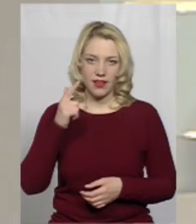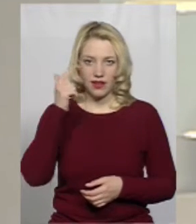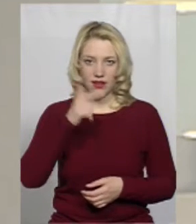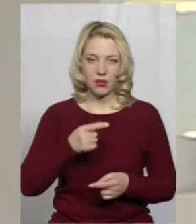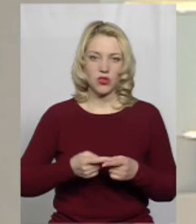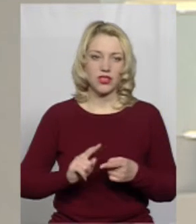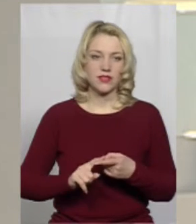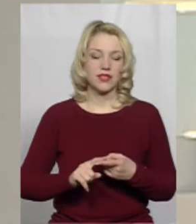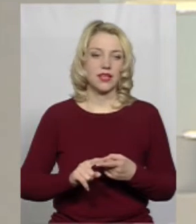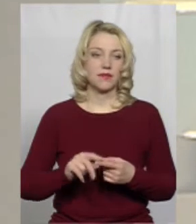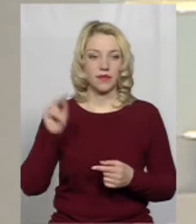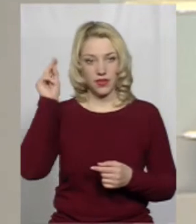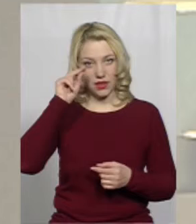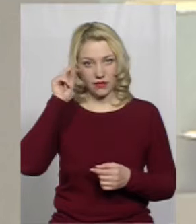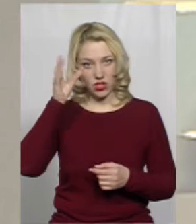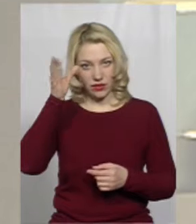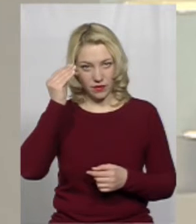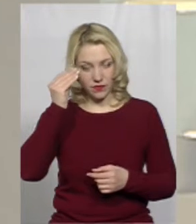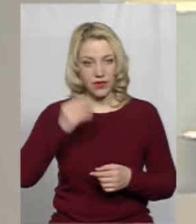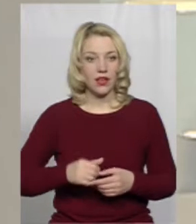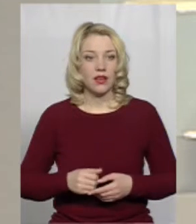медіаграмотність – це навчання.